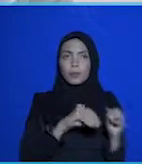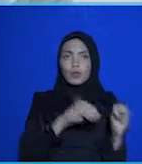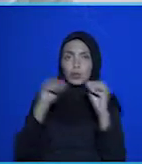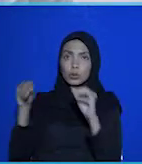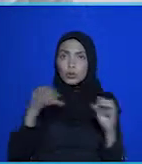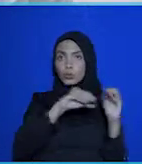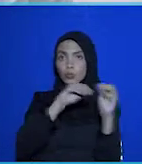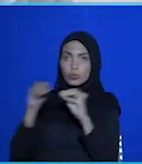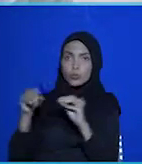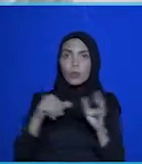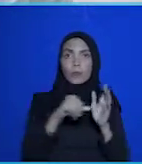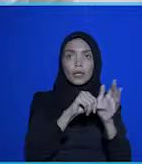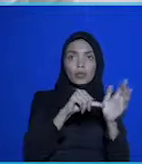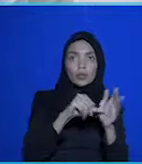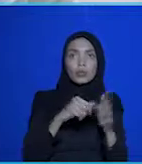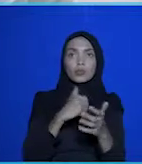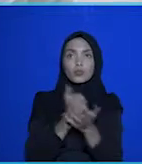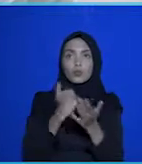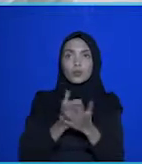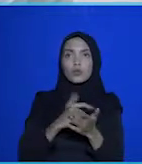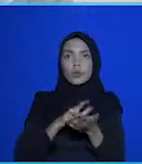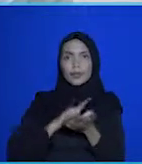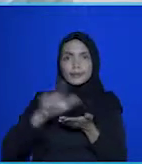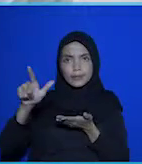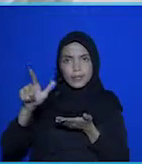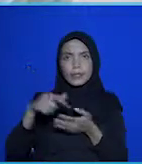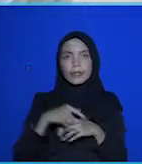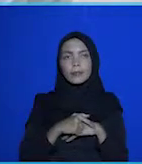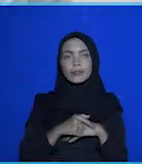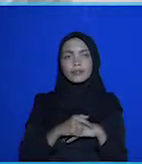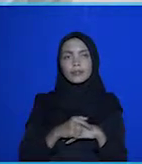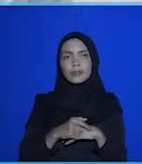kegiatan evakuasi, penyelamatan, pertolongan itu berjalan dengan lancar.